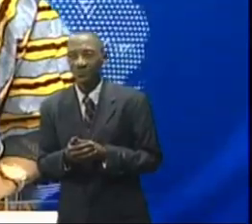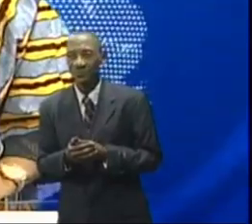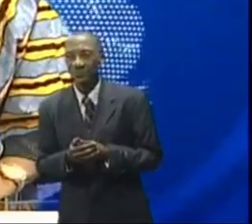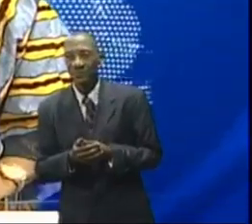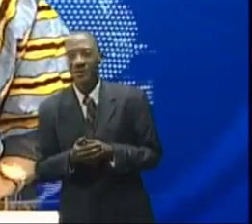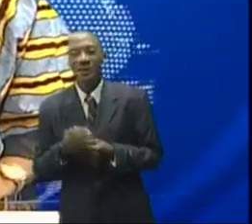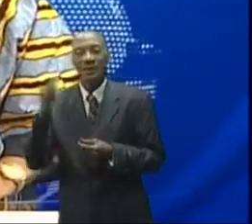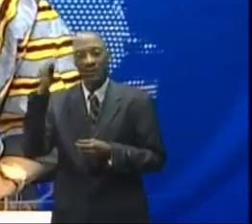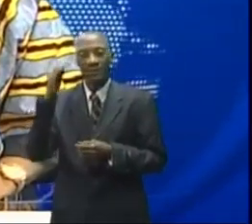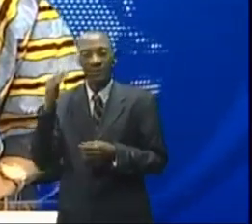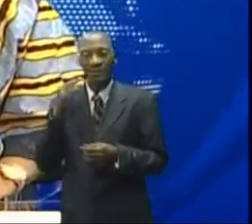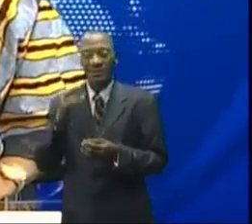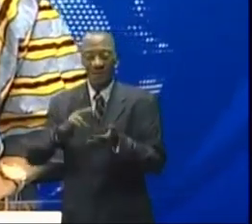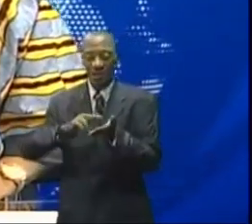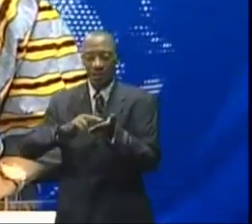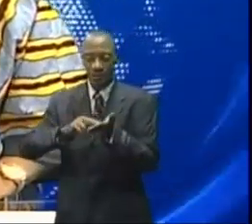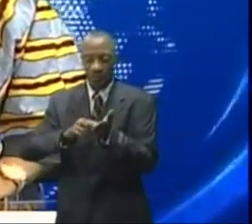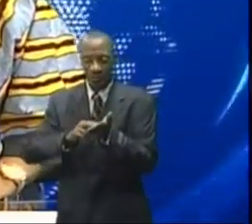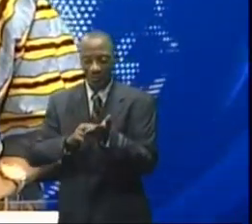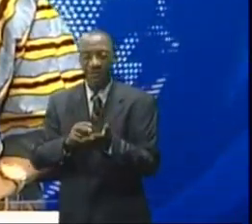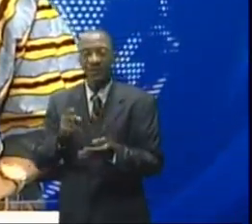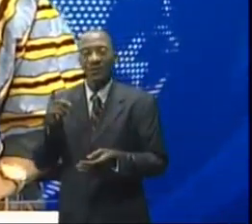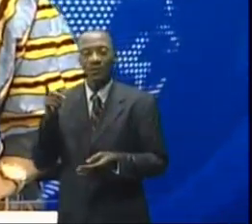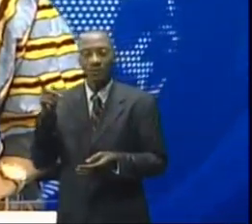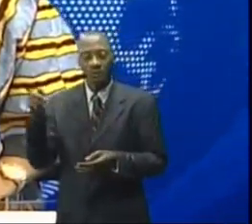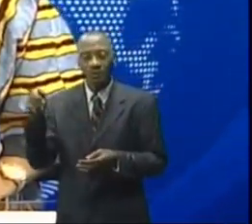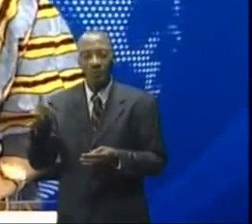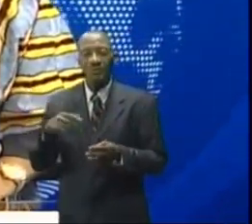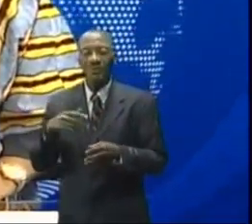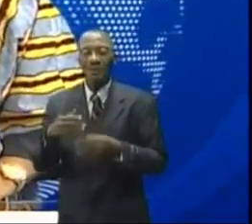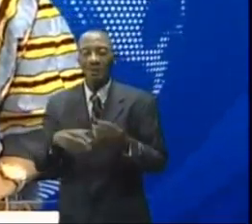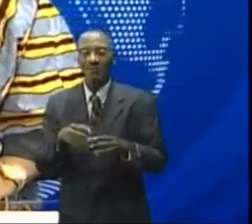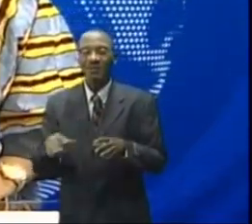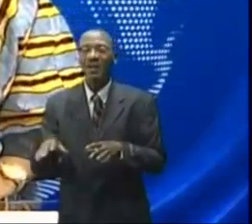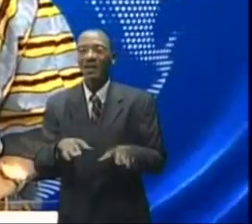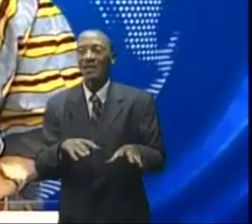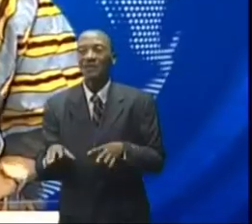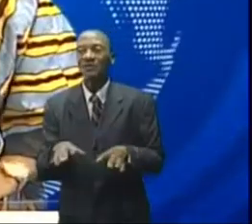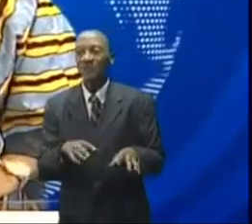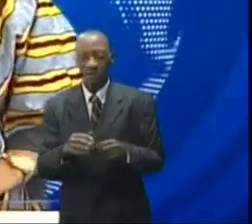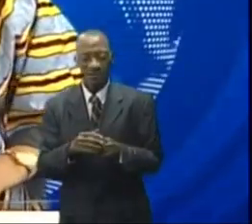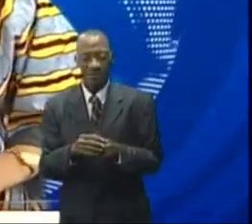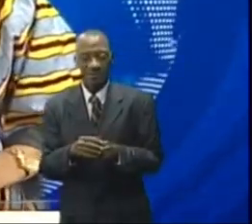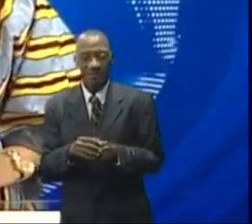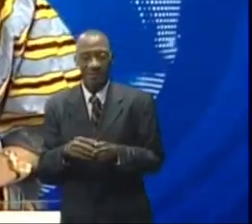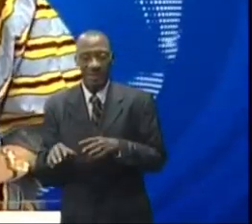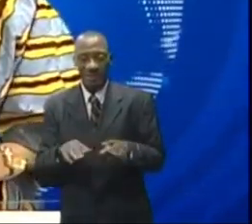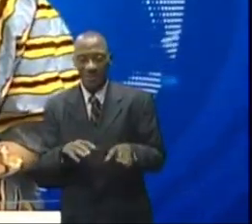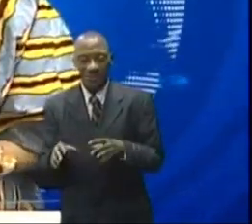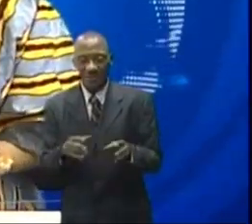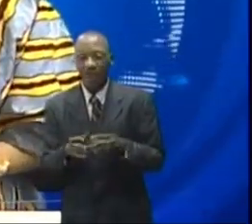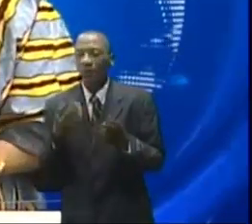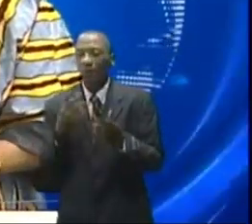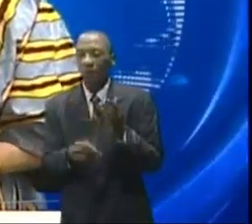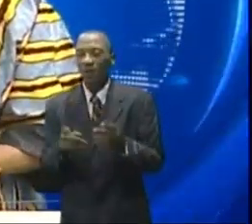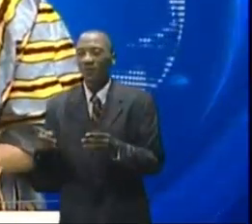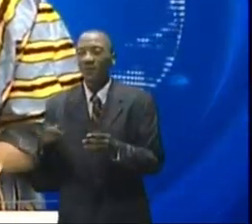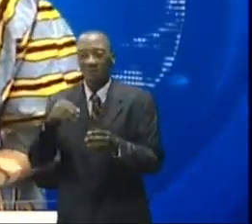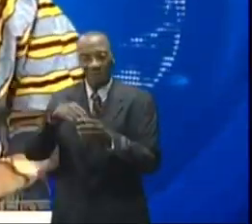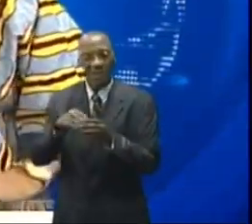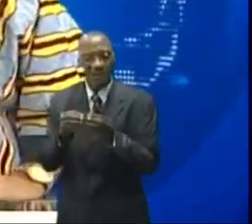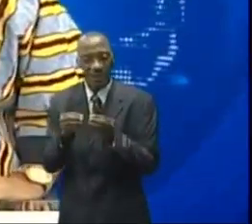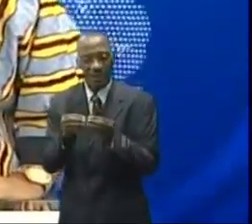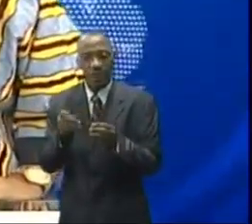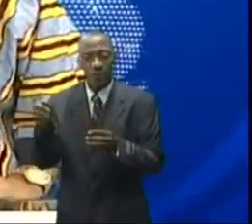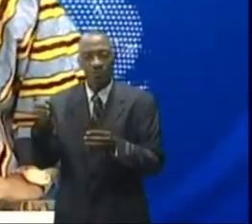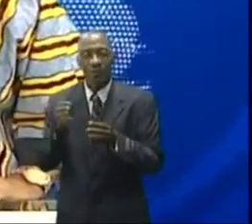numérique Désiré Kachemer-Kolongele. C'est depuis le 13 mars que l'ordonnance loi numéro 23/010 a été signée.